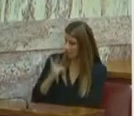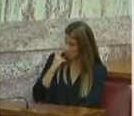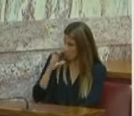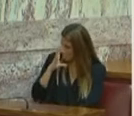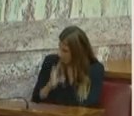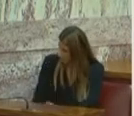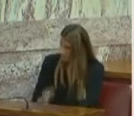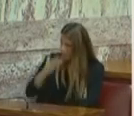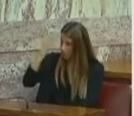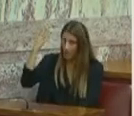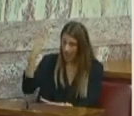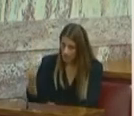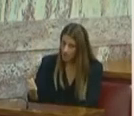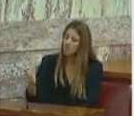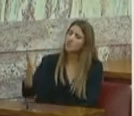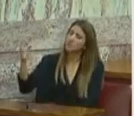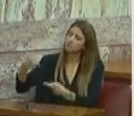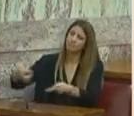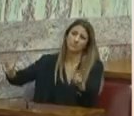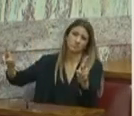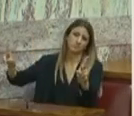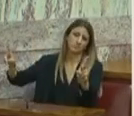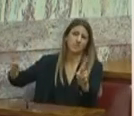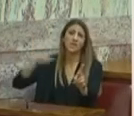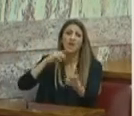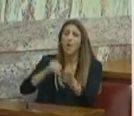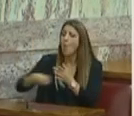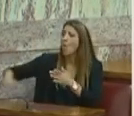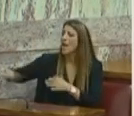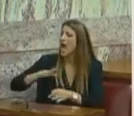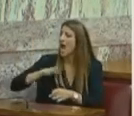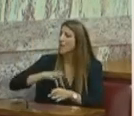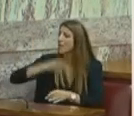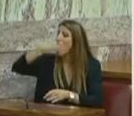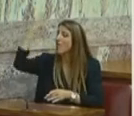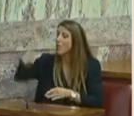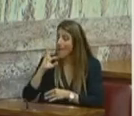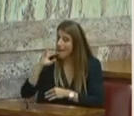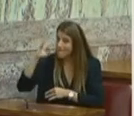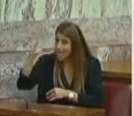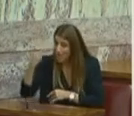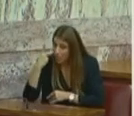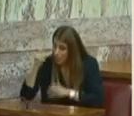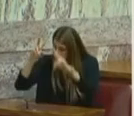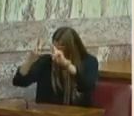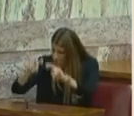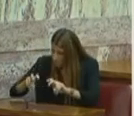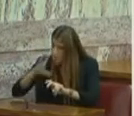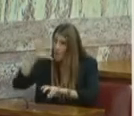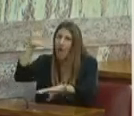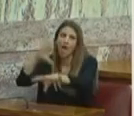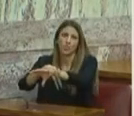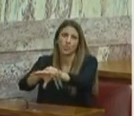όσων παραπέμπονται, να τους θεωρούμε αθώους μέχρι αποδείξεως του εναντίου, πράγμα το οποίο όμως